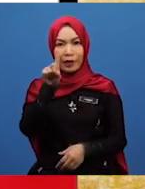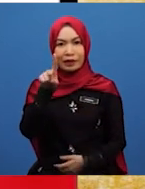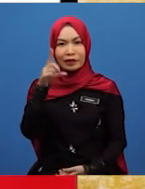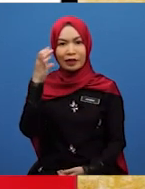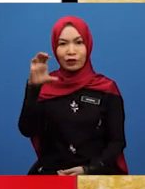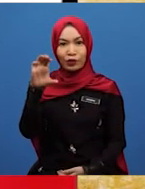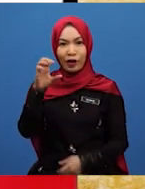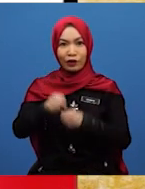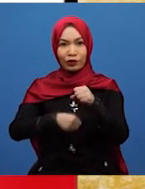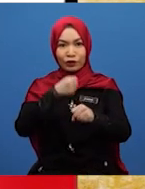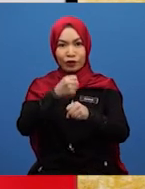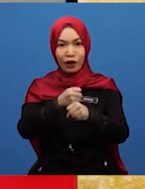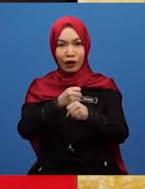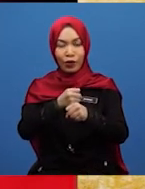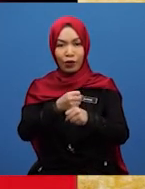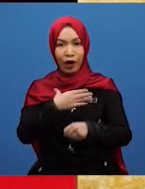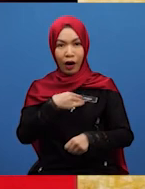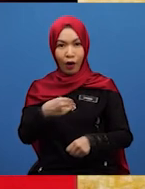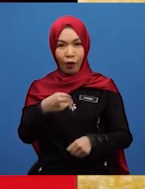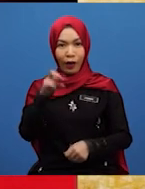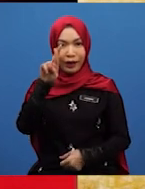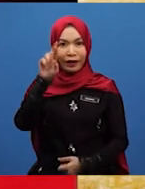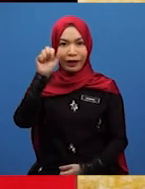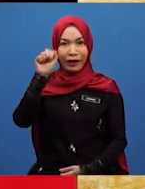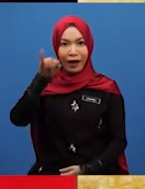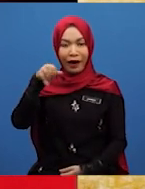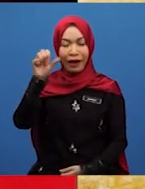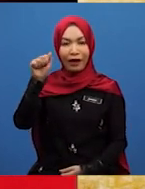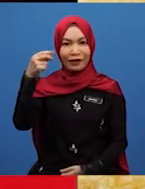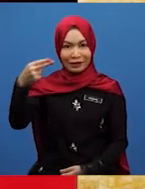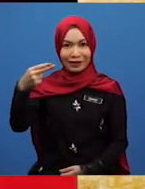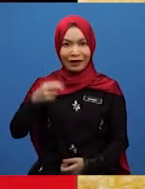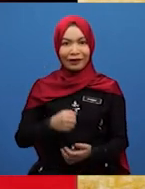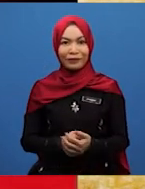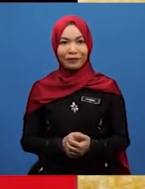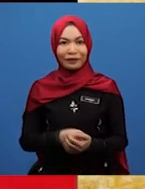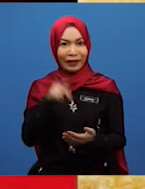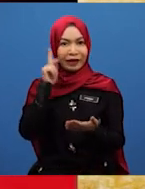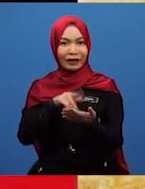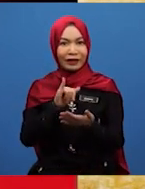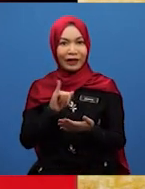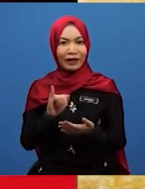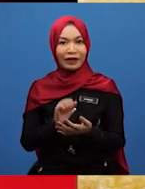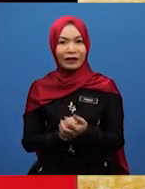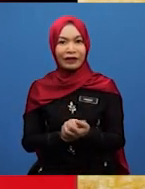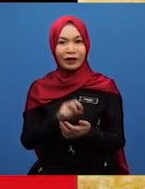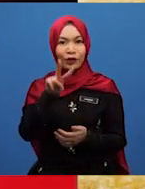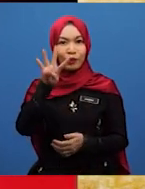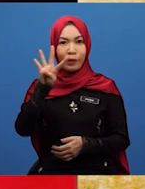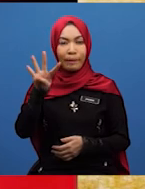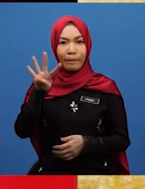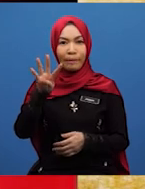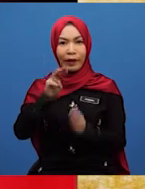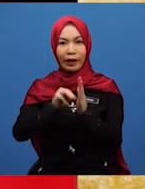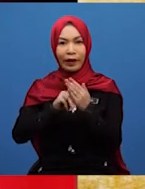Raja Putih atau White Rajah. Raja Putih yang terakhir adalah Charles Vyner Brooke yang memerintah bermula 24